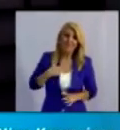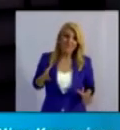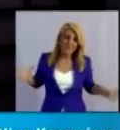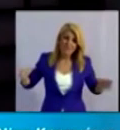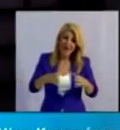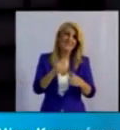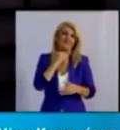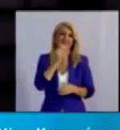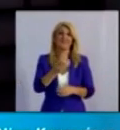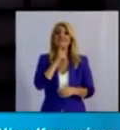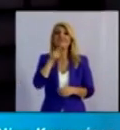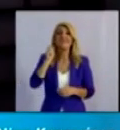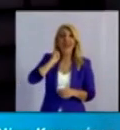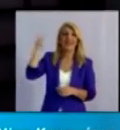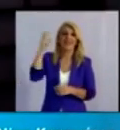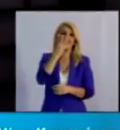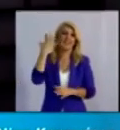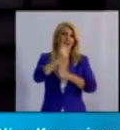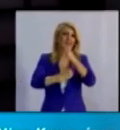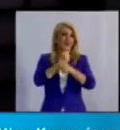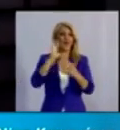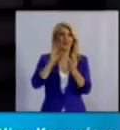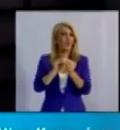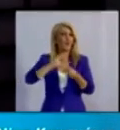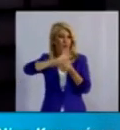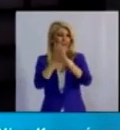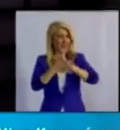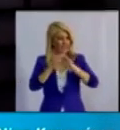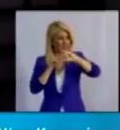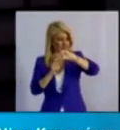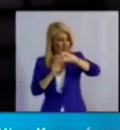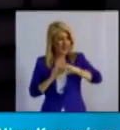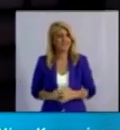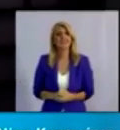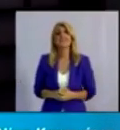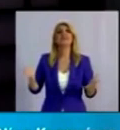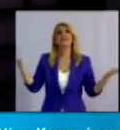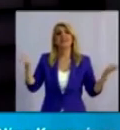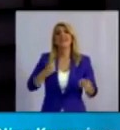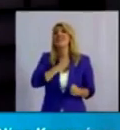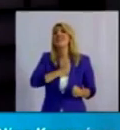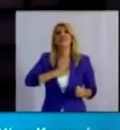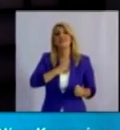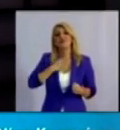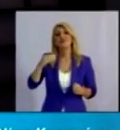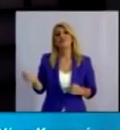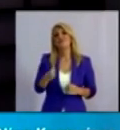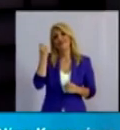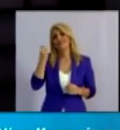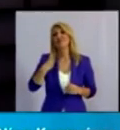Plus. Μία επίσκεψη του κορονοϊού που προέκυψε μόλις σήμερα το απόγευμα, με κρατάει δυστυχώς μακριά από την πολύ όμορφη αυτή